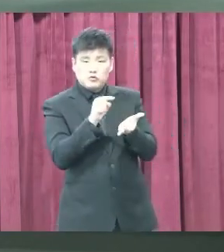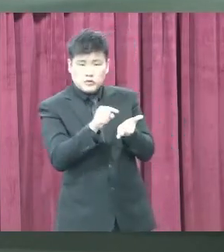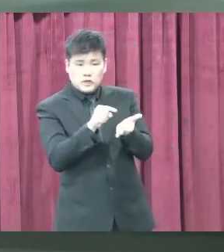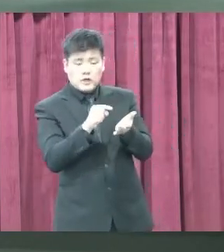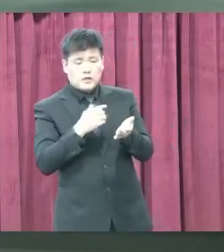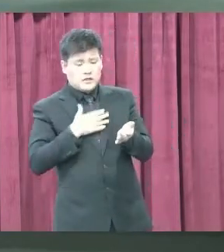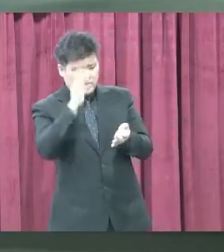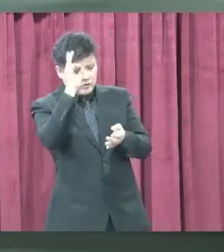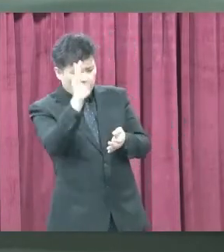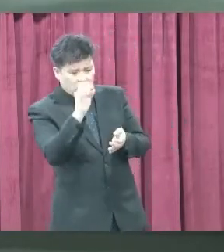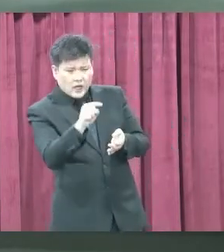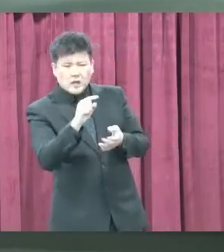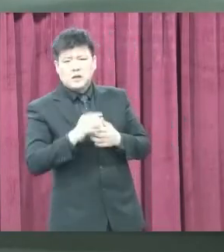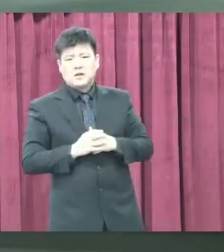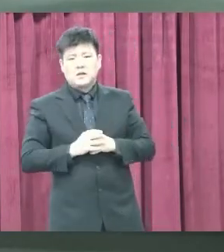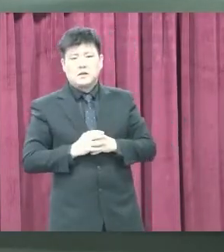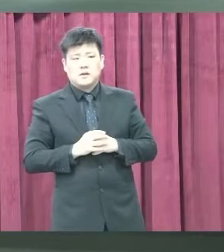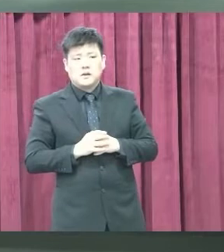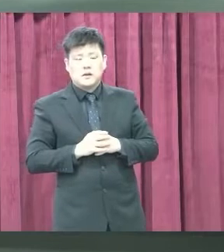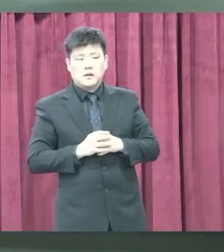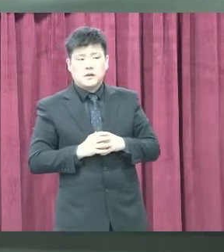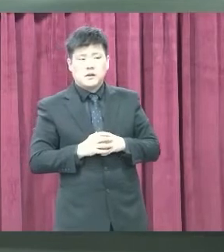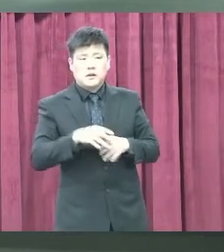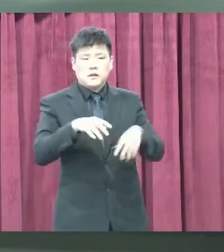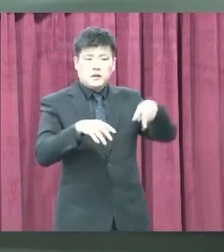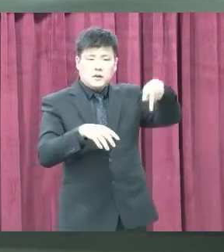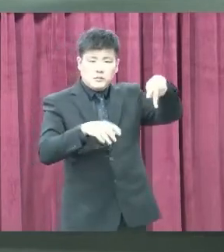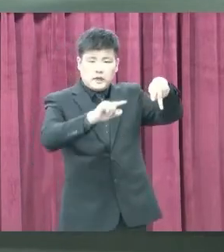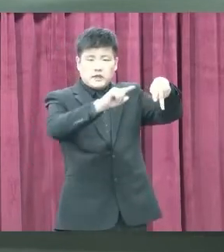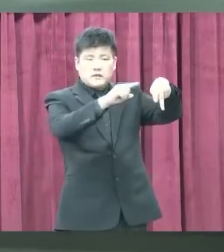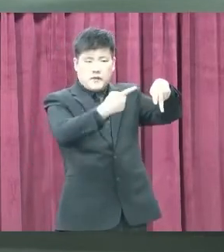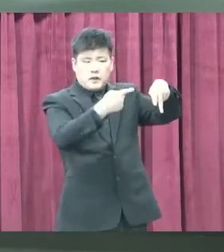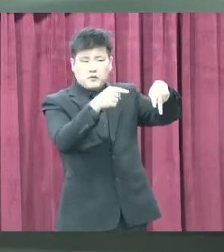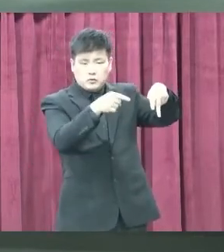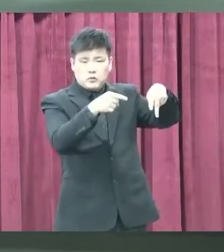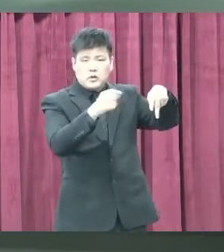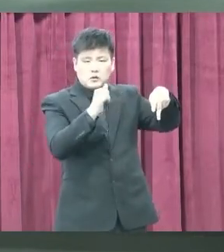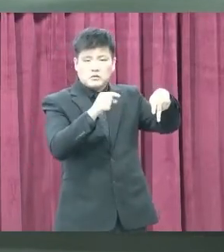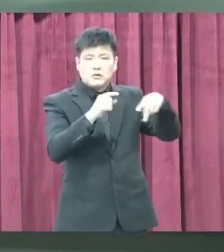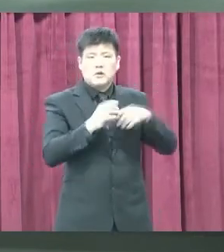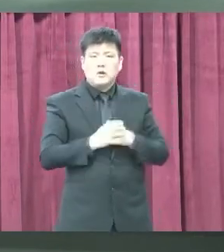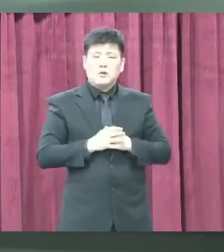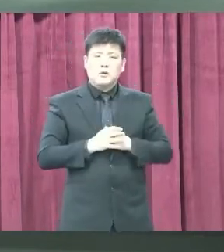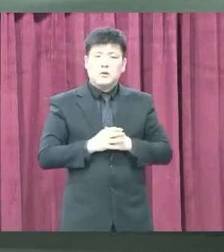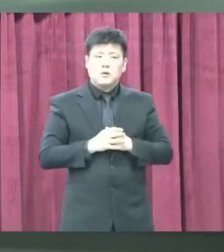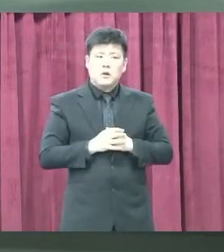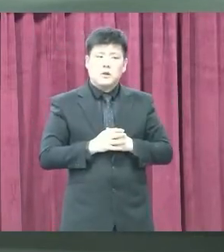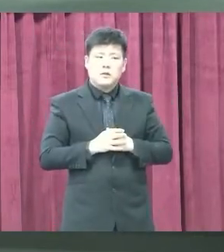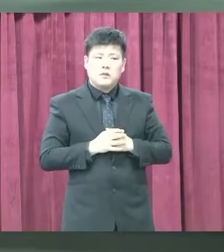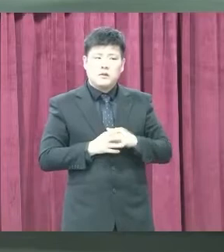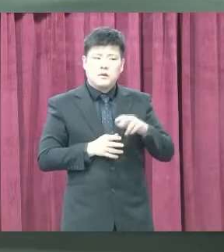이렇게 보니까 거의 한 100쪽에 달하고 슬라이드가 2개씩 있으니까 거의